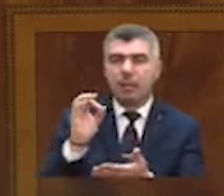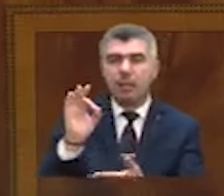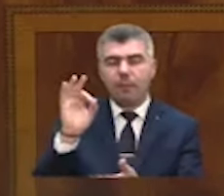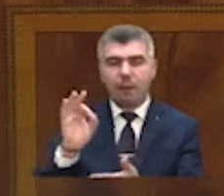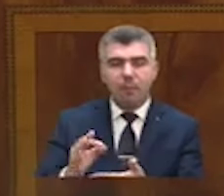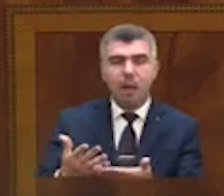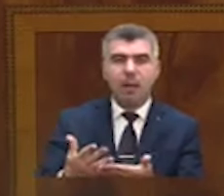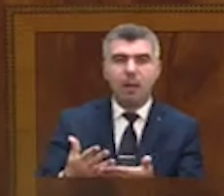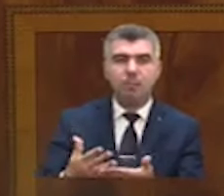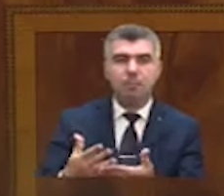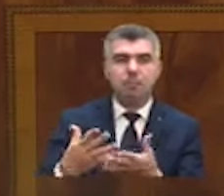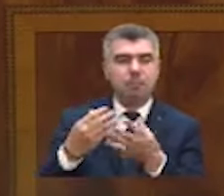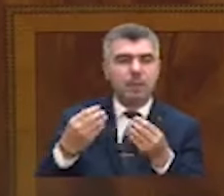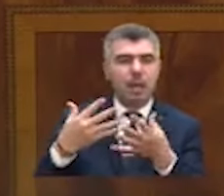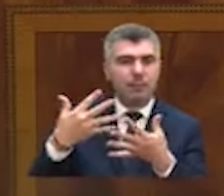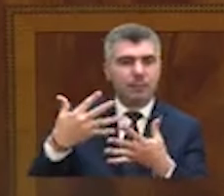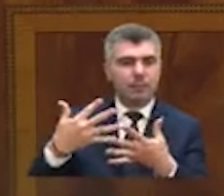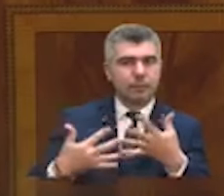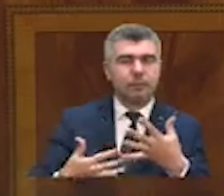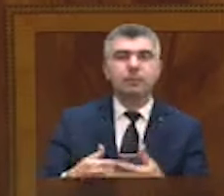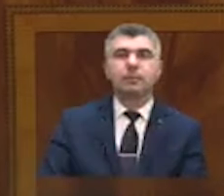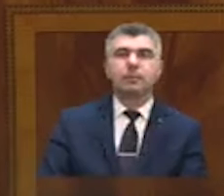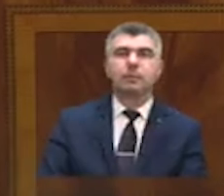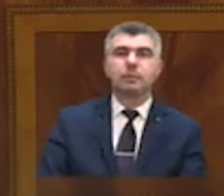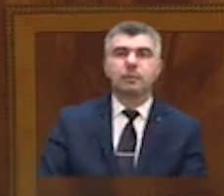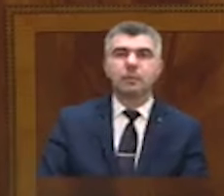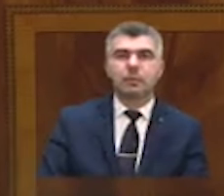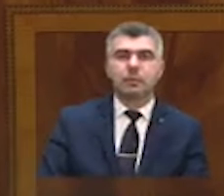وديال كتكلم على